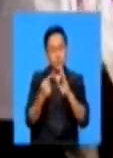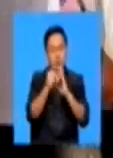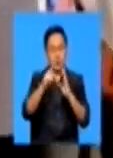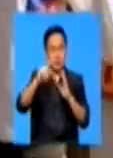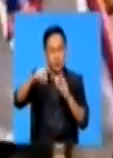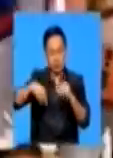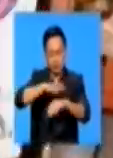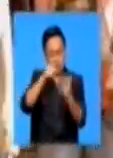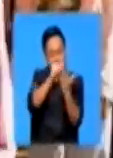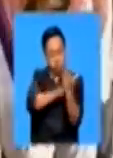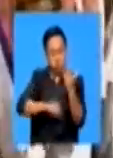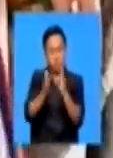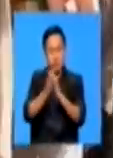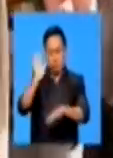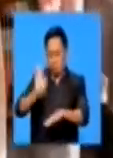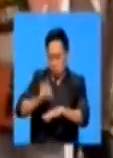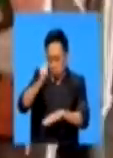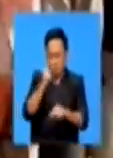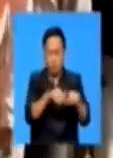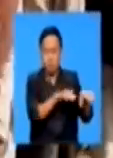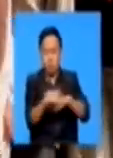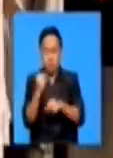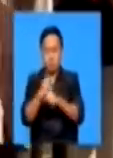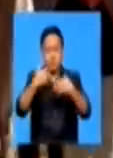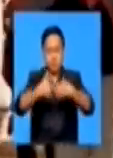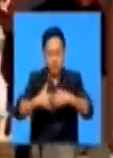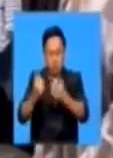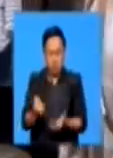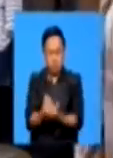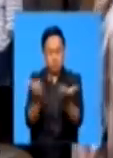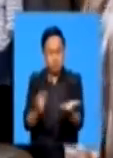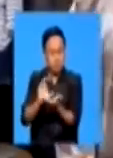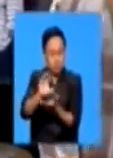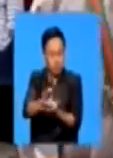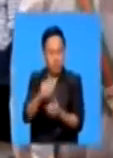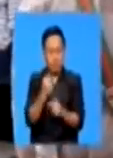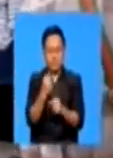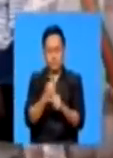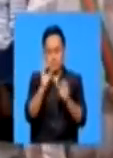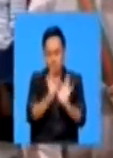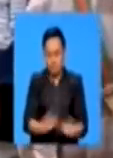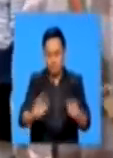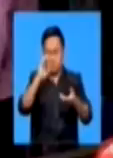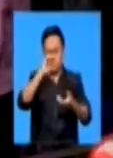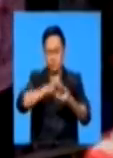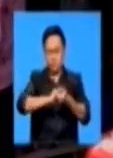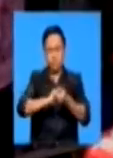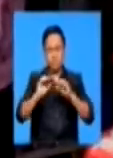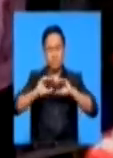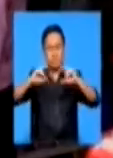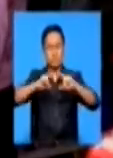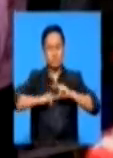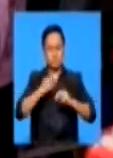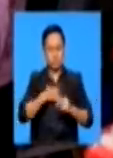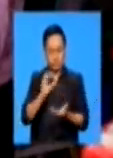ที่มันมีศักยภาพแล้วกันนะวันนี้มันต้องเป็นความร่วมมือกันระหว่างของภาครัฐภาคเอกชนที่เขาตั้งใจจ